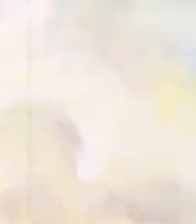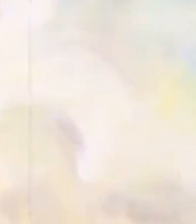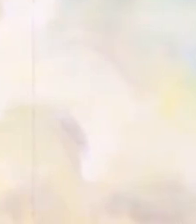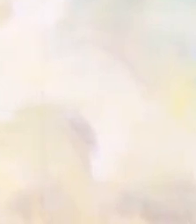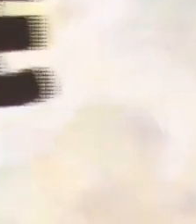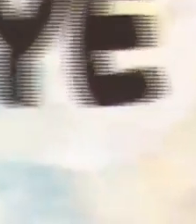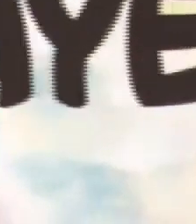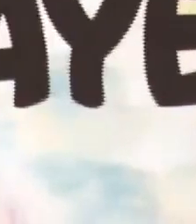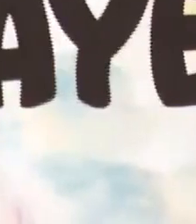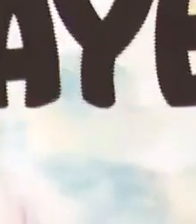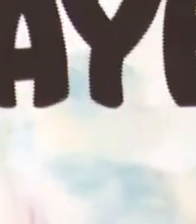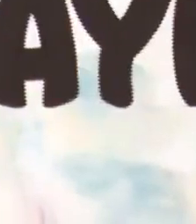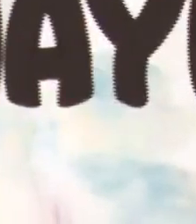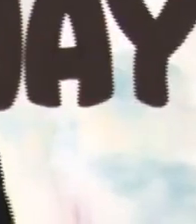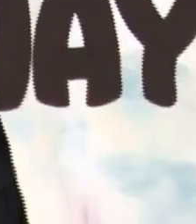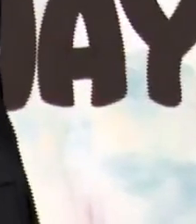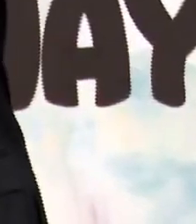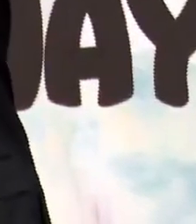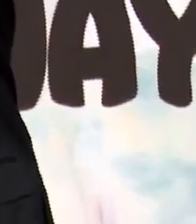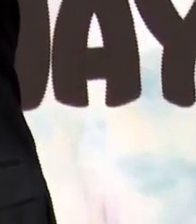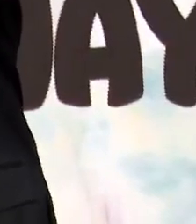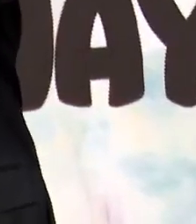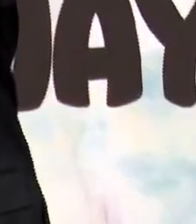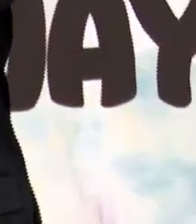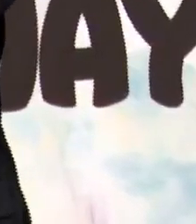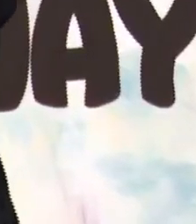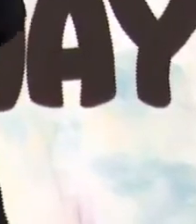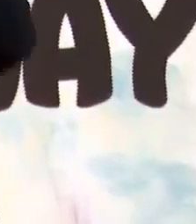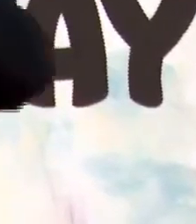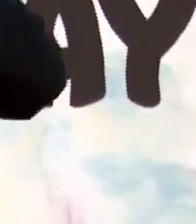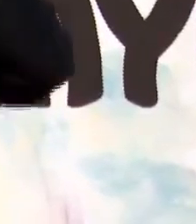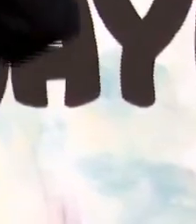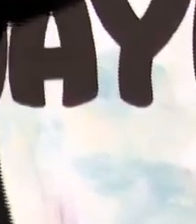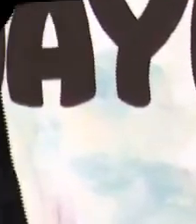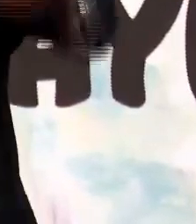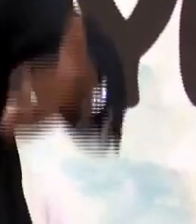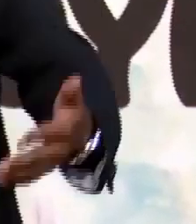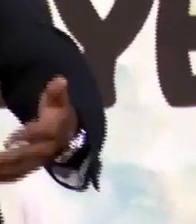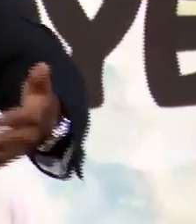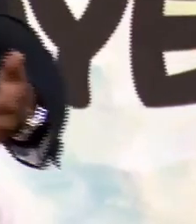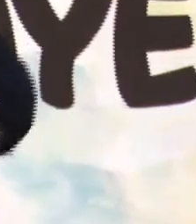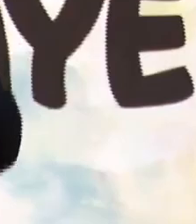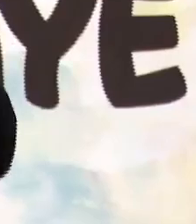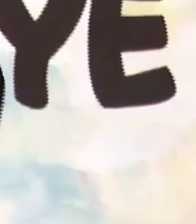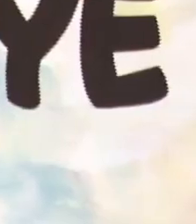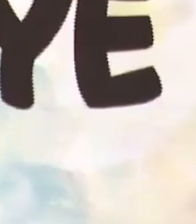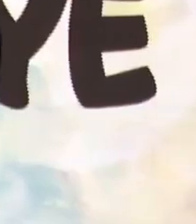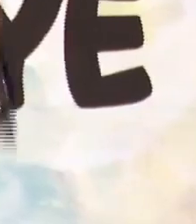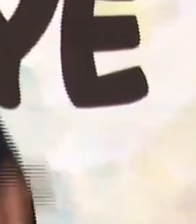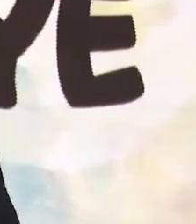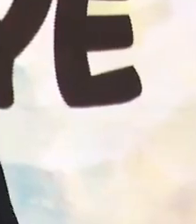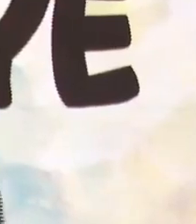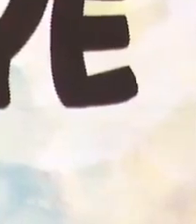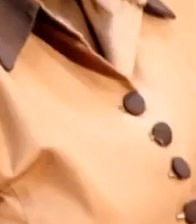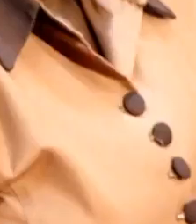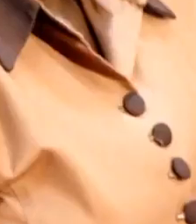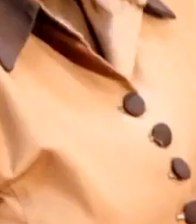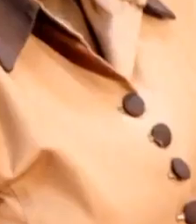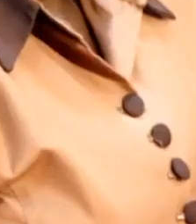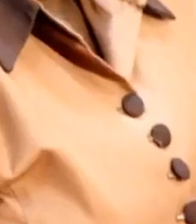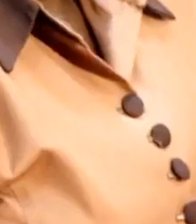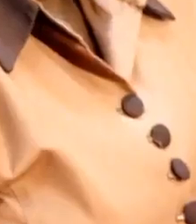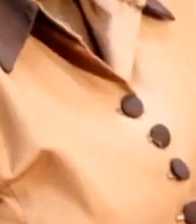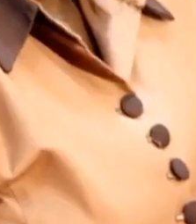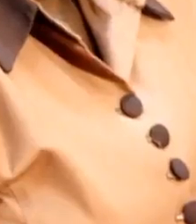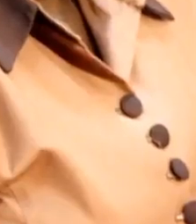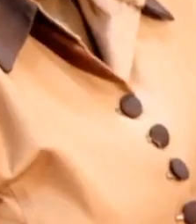Wakati mwingine, kuna wakati shida imetokea, mtu anasema nilipokuwa na shida mume wangu hakunisaidia, aliniacha